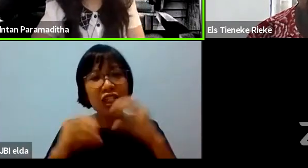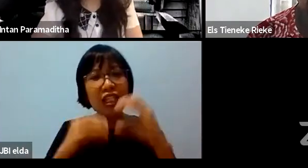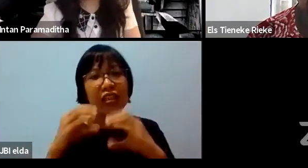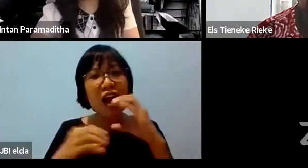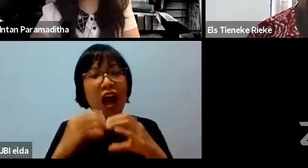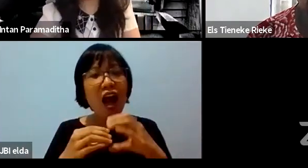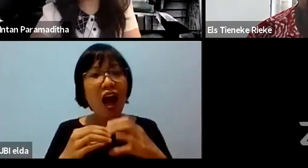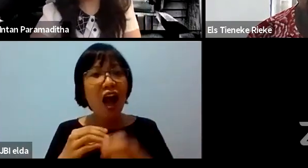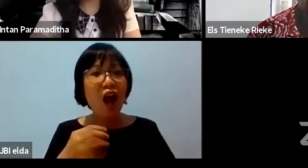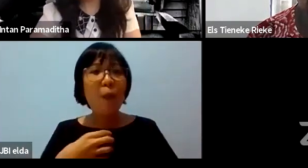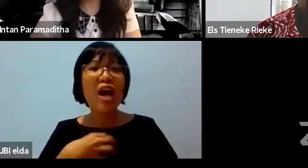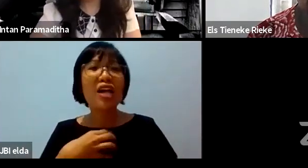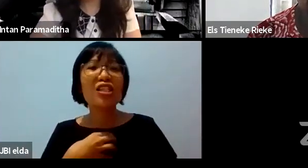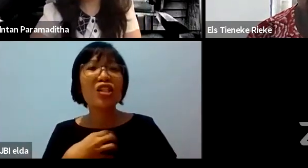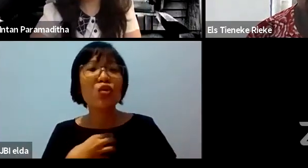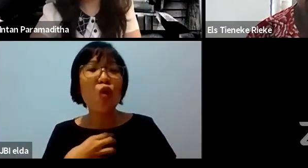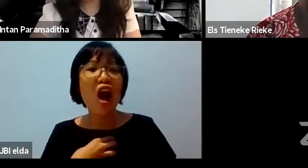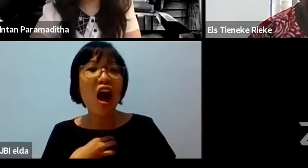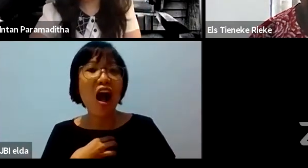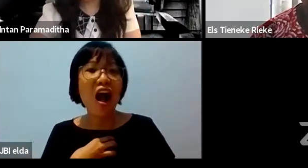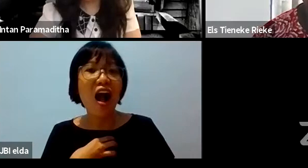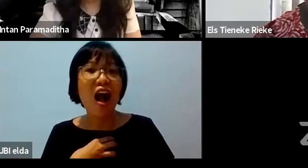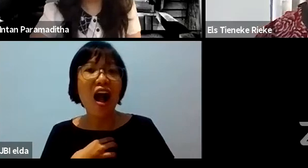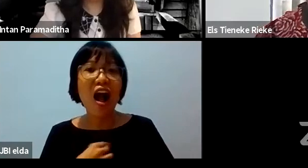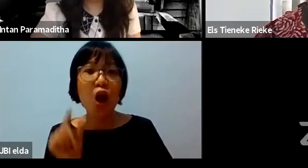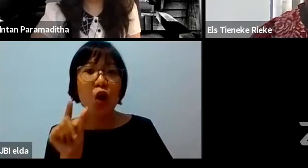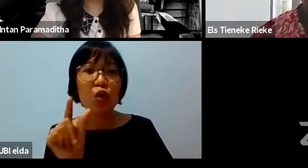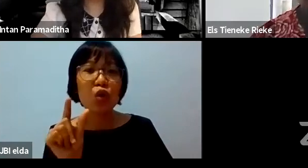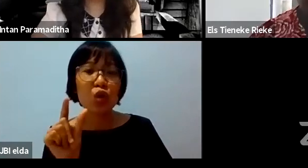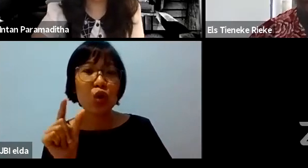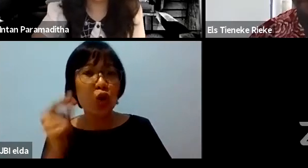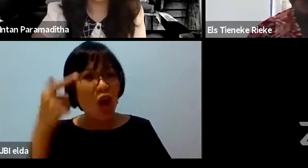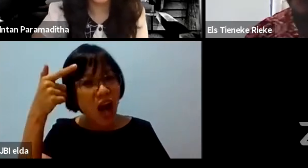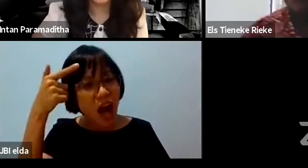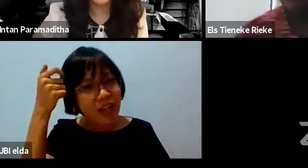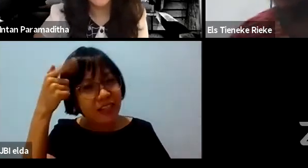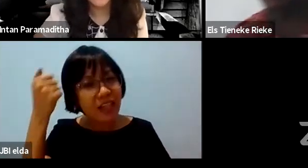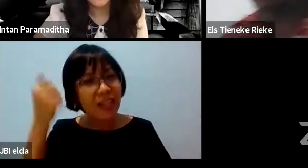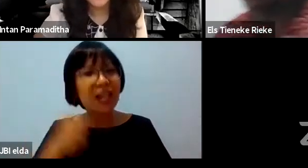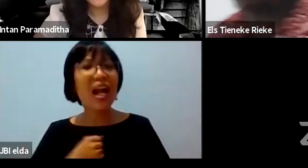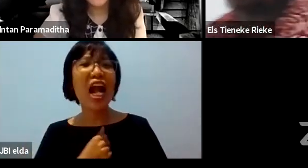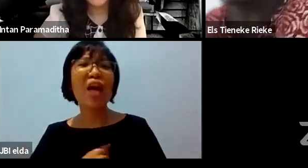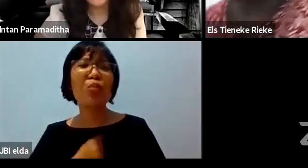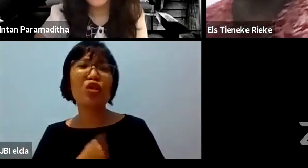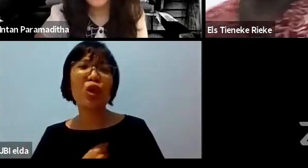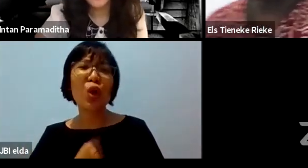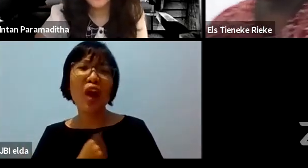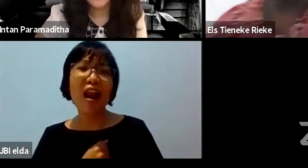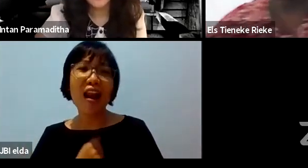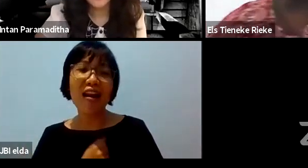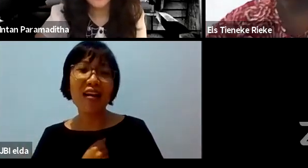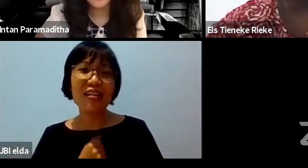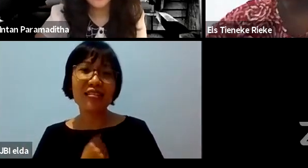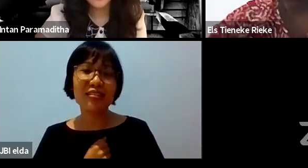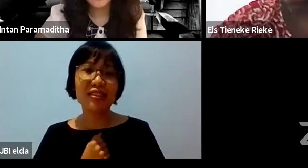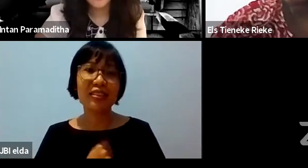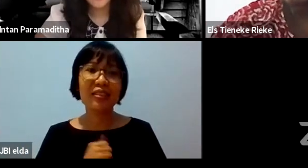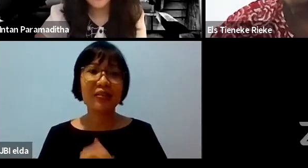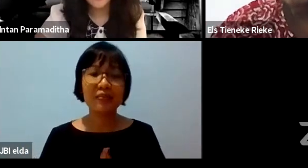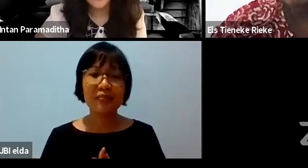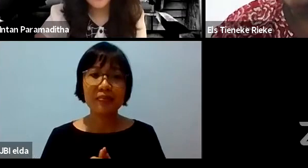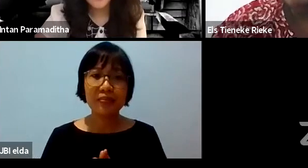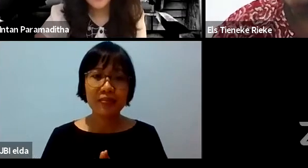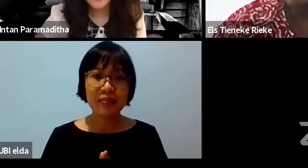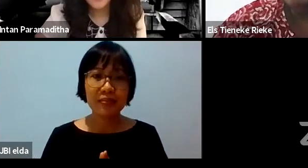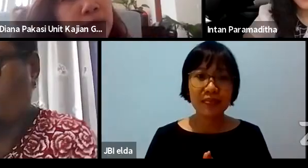Ya, baik, terima kasih Mbak Intan. Ternyata memang seksisme dan diskriminasi itu tidak hanya terjadi di kampus-kampus di dalam